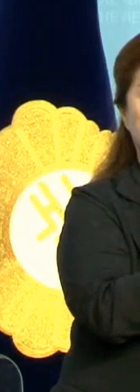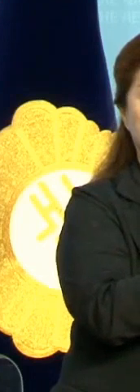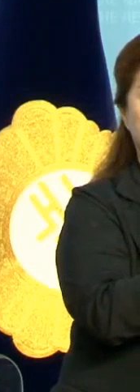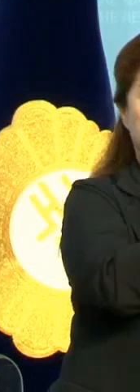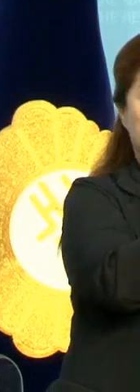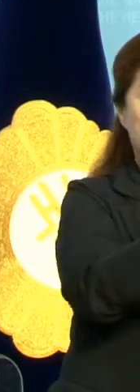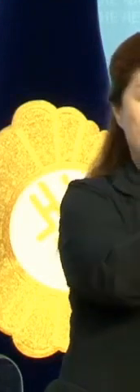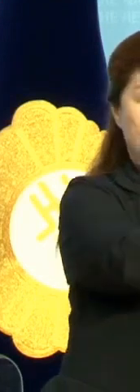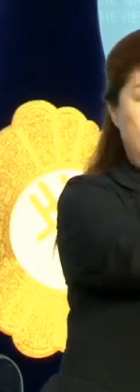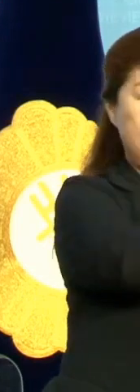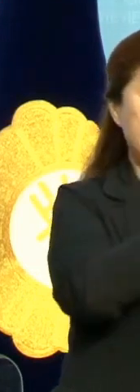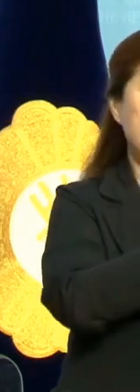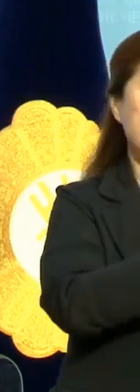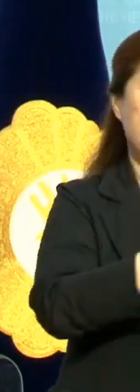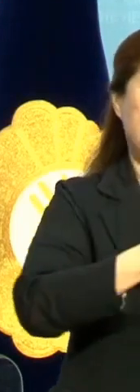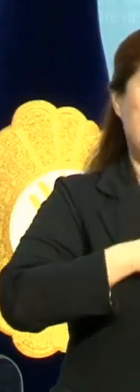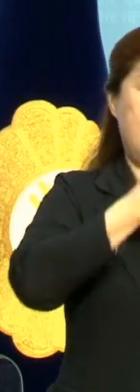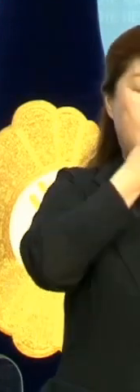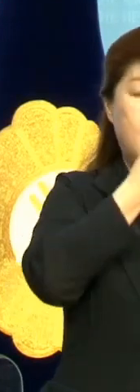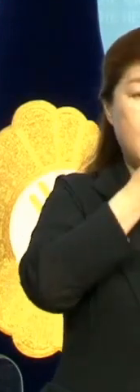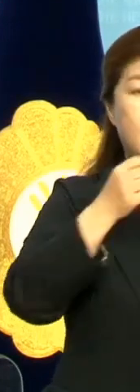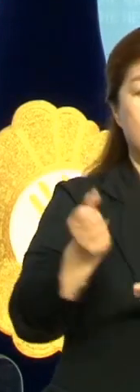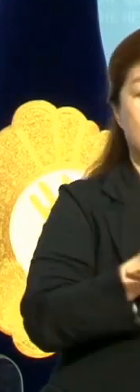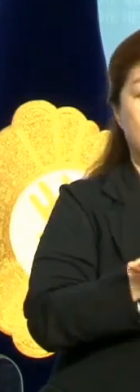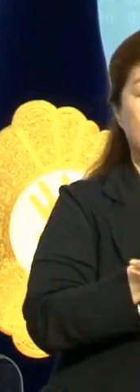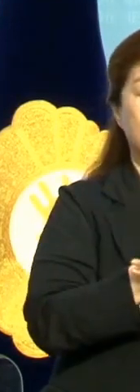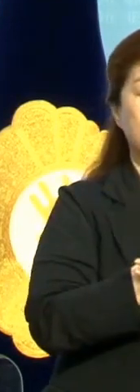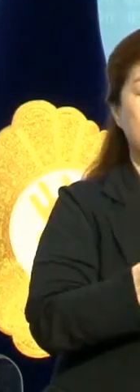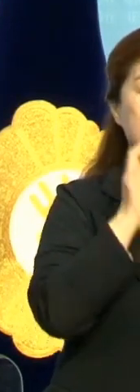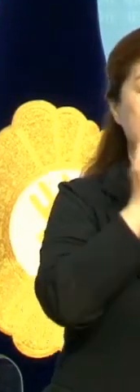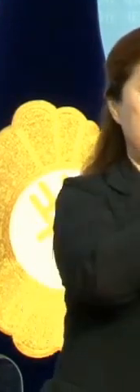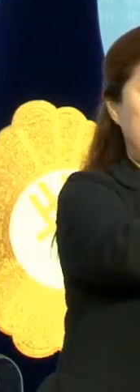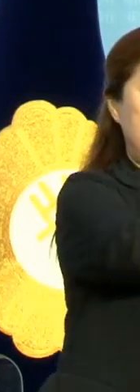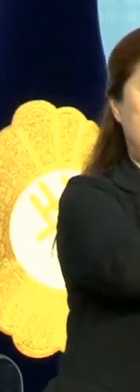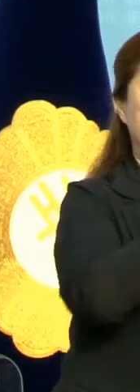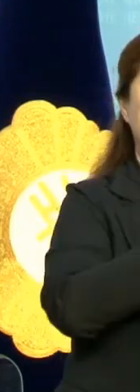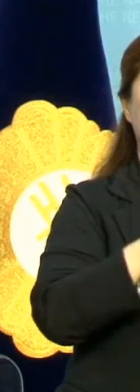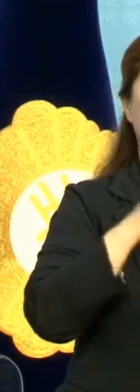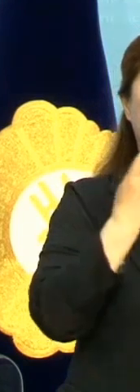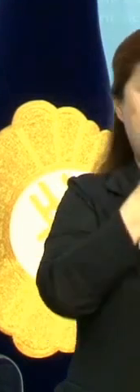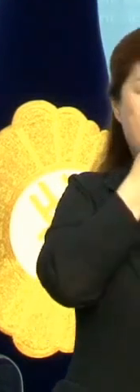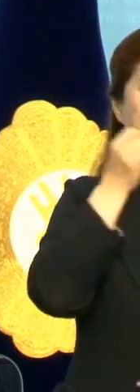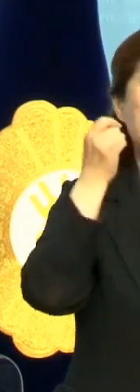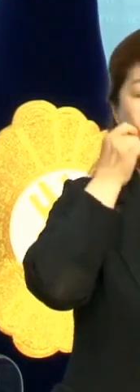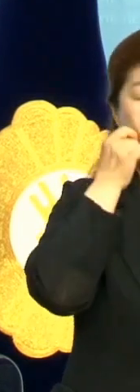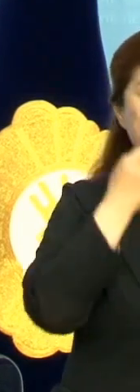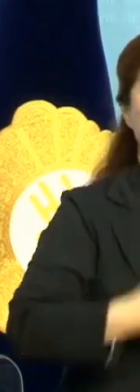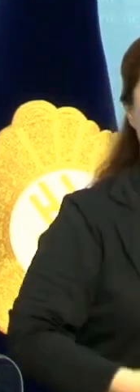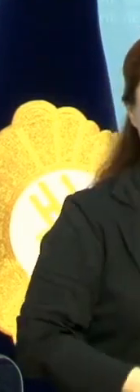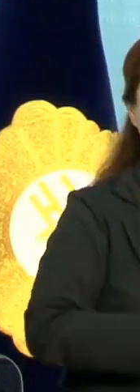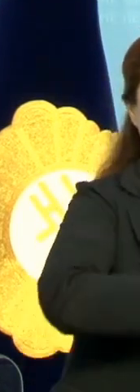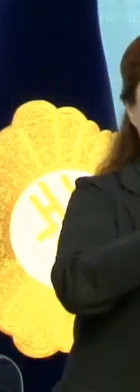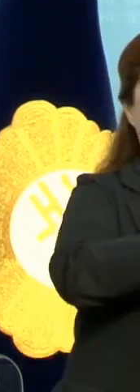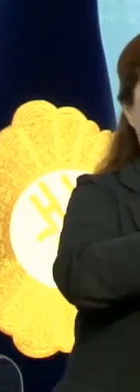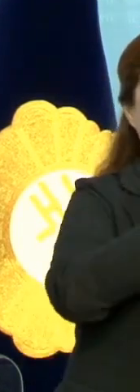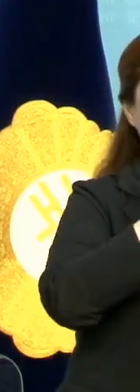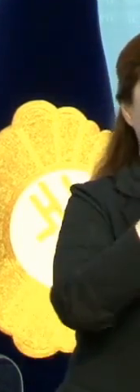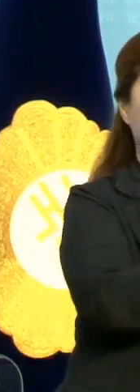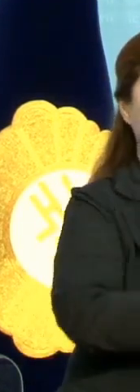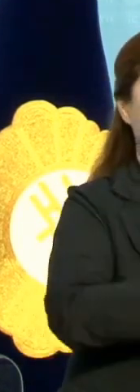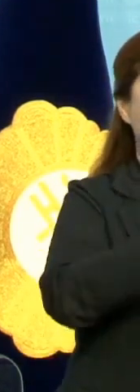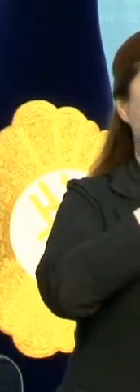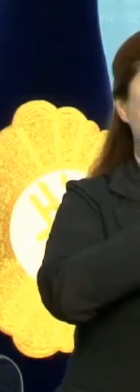이익을, 기업의 돈으로 총수의 사익을 추구하는 일은 더 이상 없어야 합니다. 이번 국회에서 반드시 관련